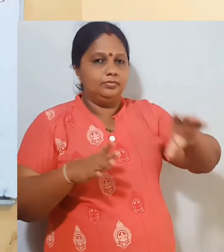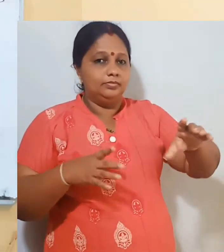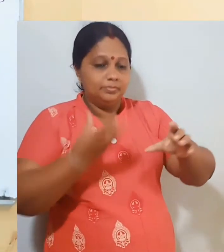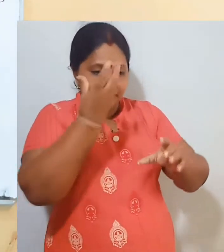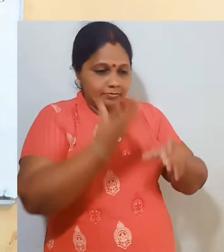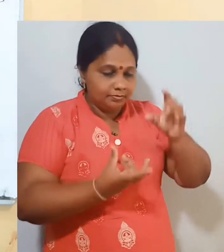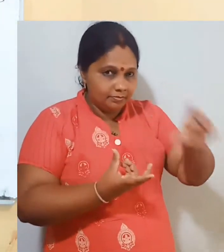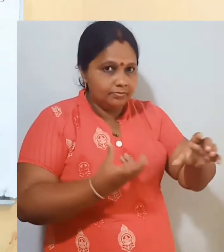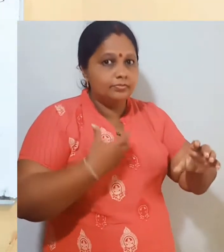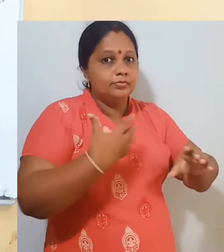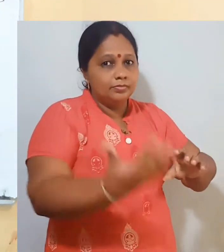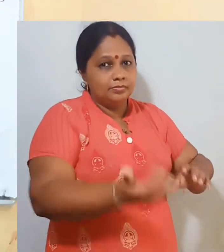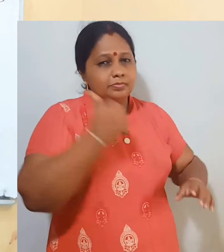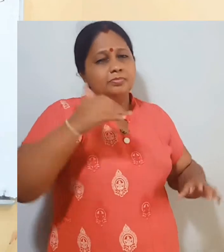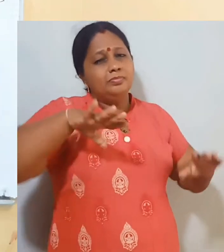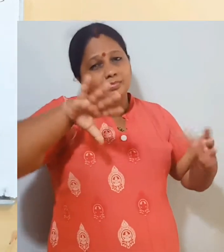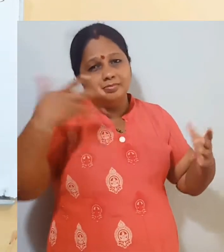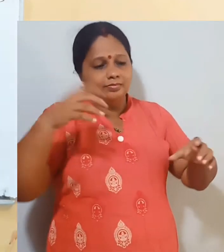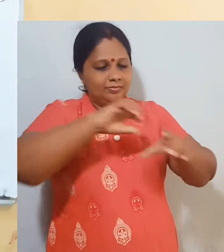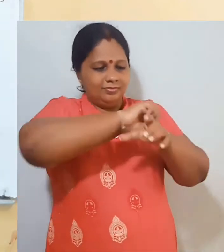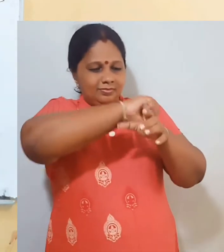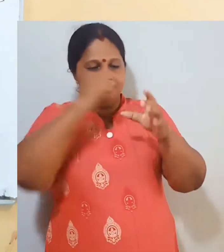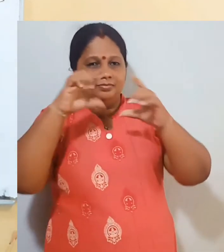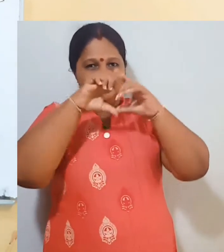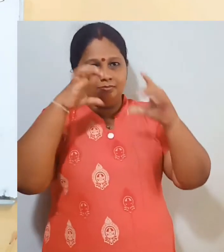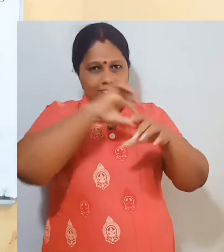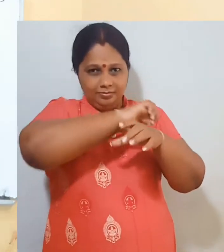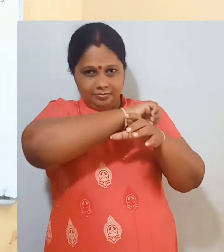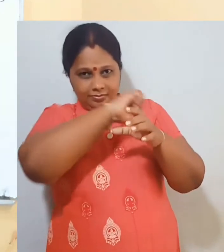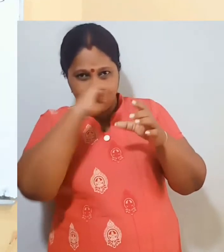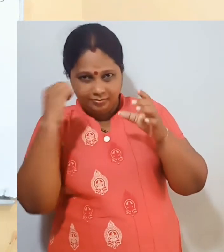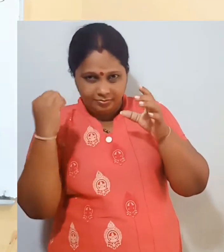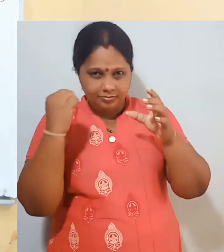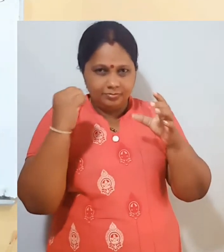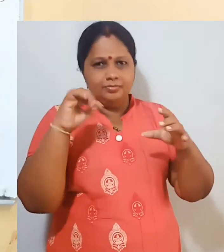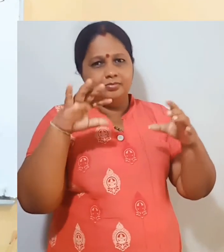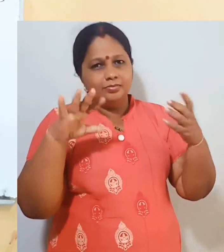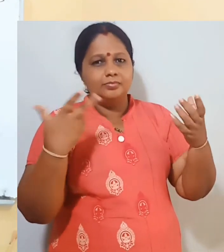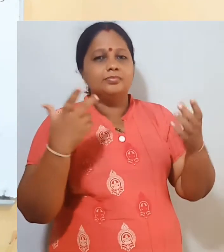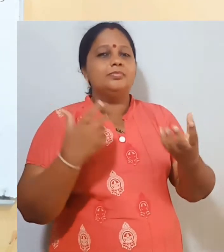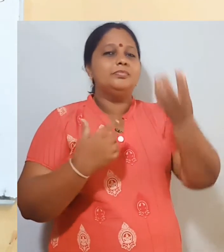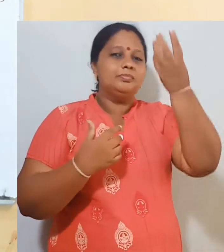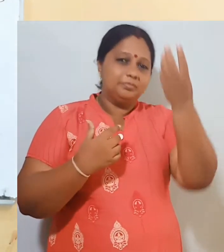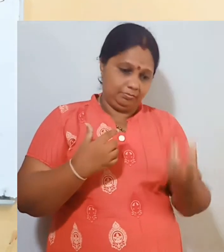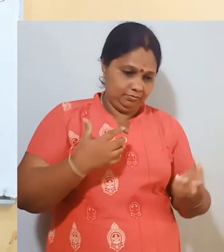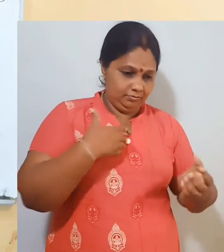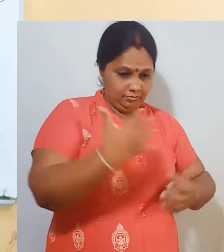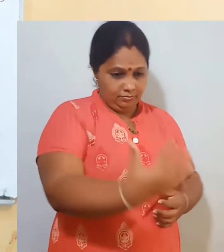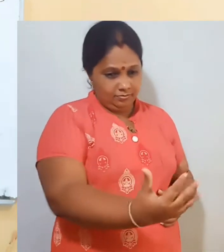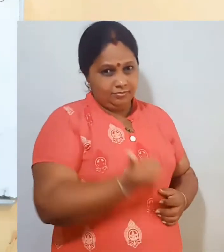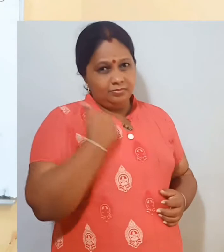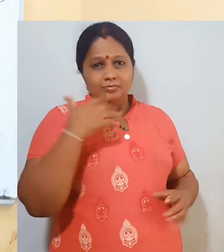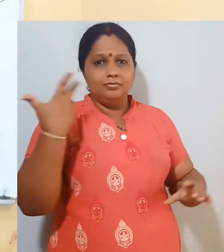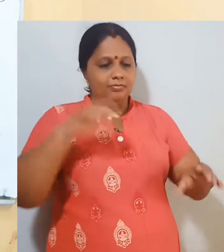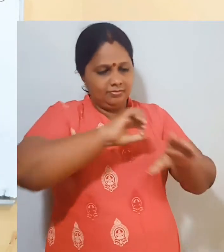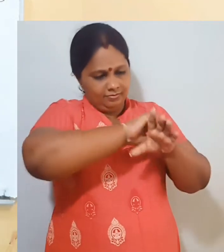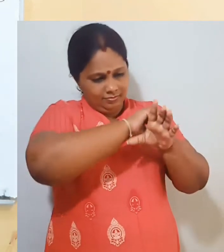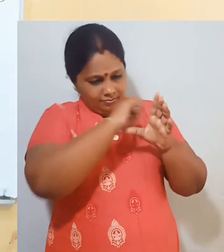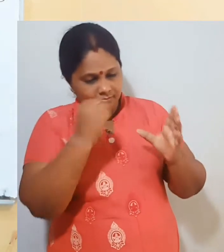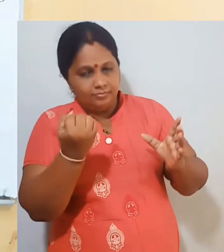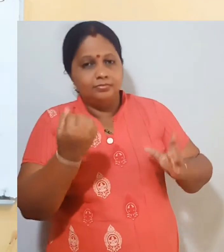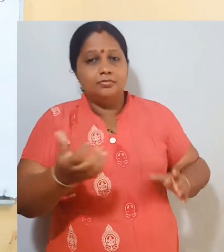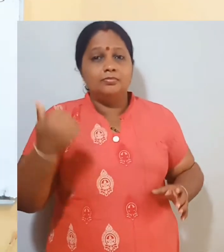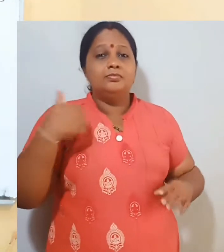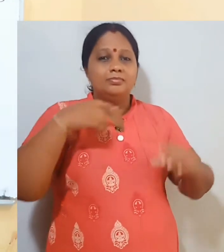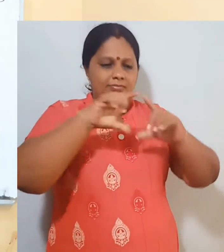போகும். அட்லீஸ்ட் போத்தல் இல்லாட்டியும் அதில் லேபல், எந்த ஒரு மருந்து போத்தலையும் லேபல்ல வந்து அது என்ன ரசாயன பதார்த்தம் இருக்குன்னு அது அடையாளம் கண்டமாக